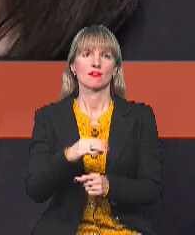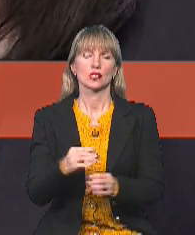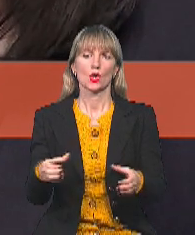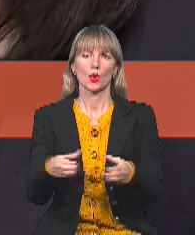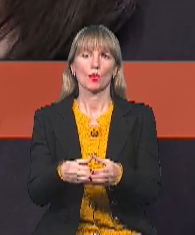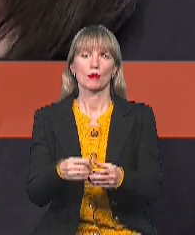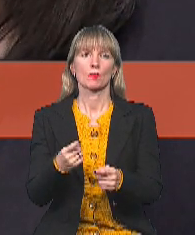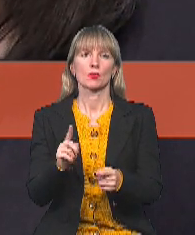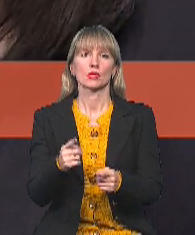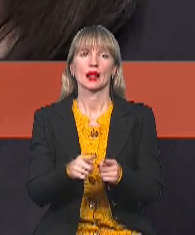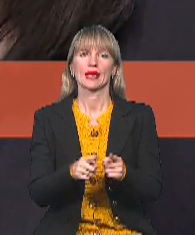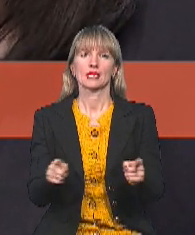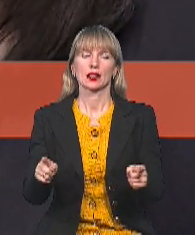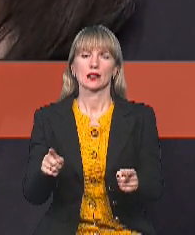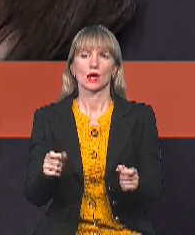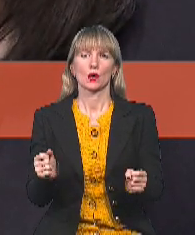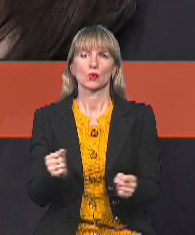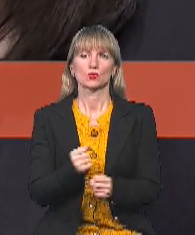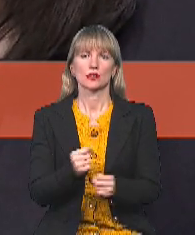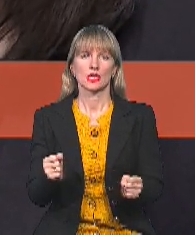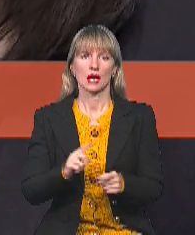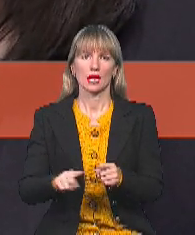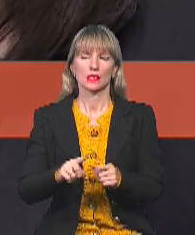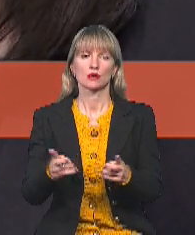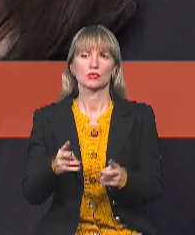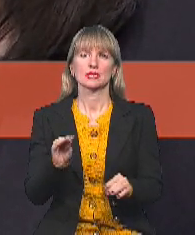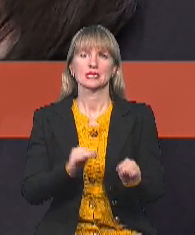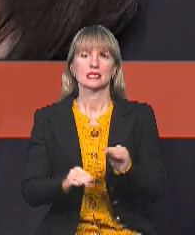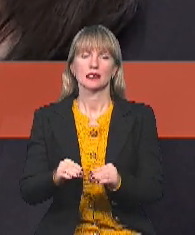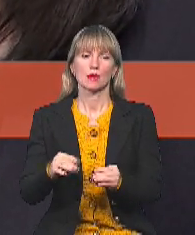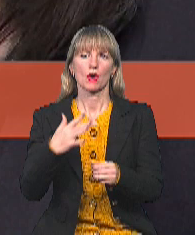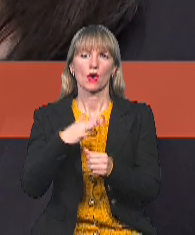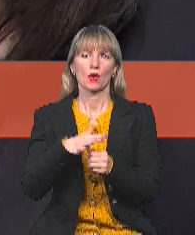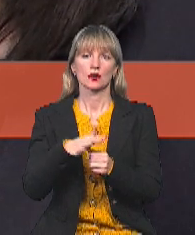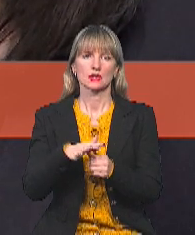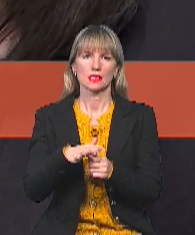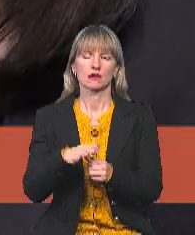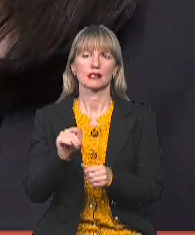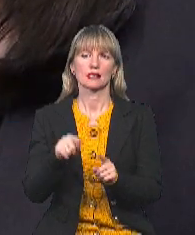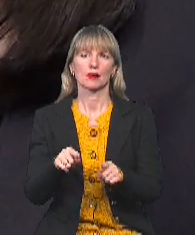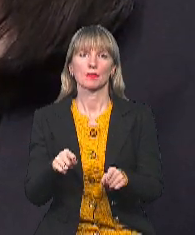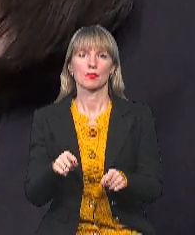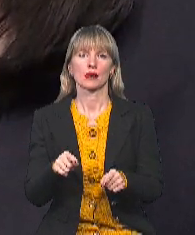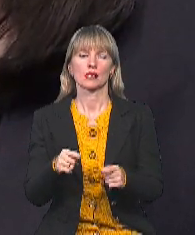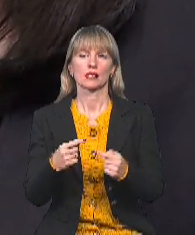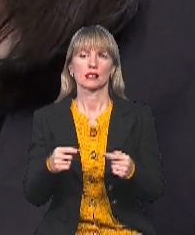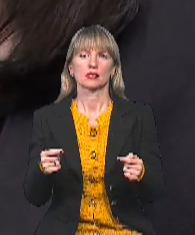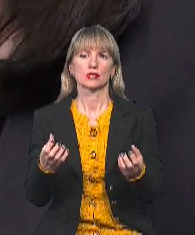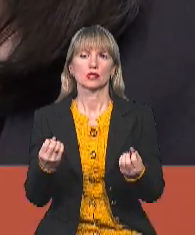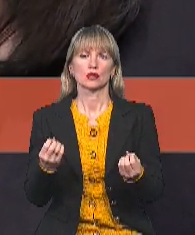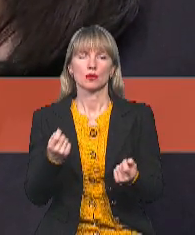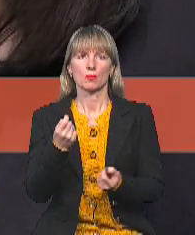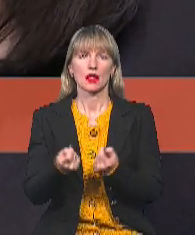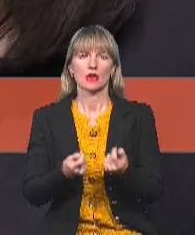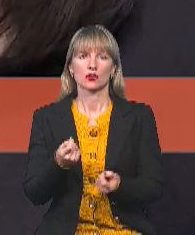что для работы линейного ускорителя необходима еще система позиционирования. Вот, и там некоторые еще